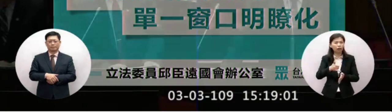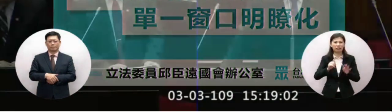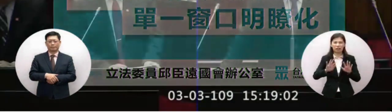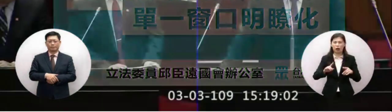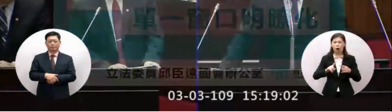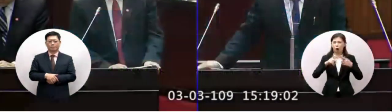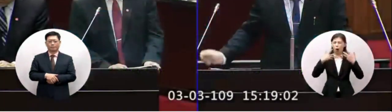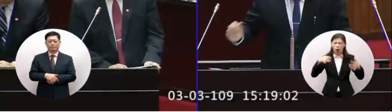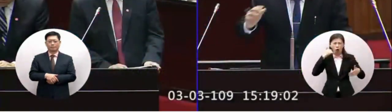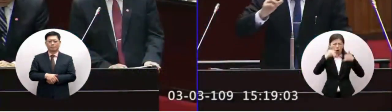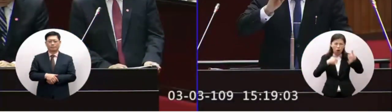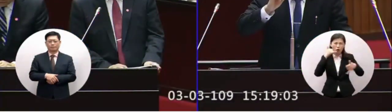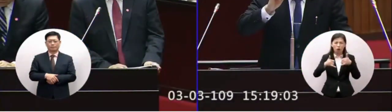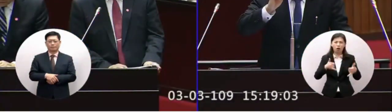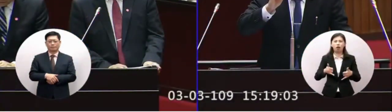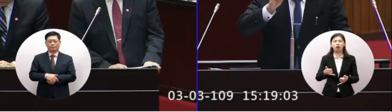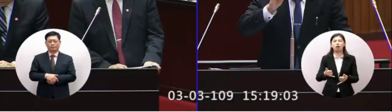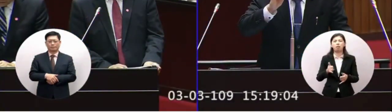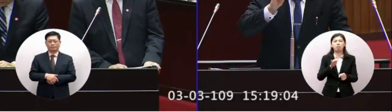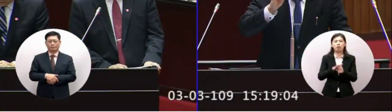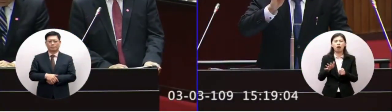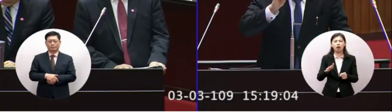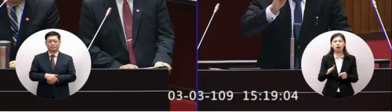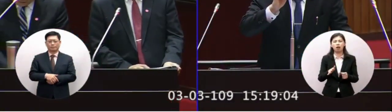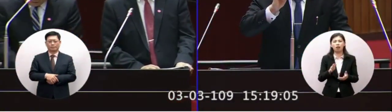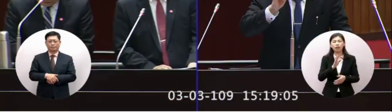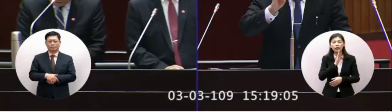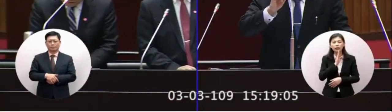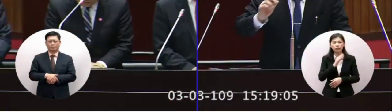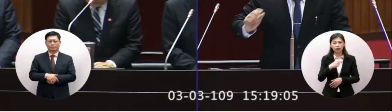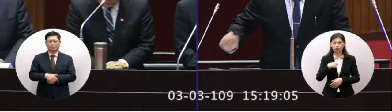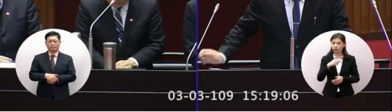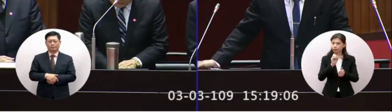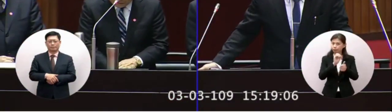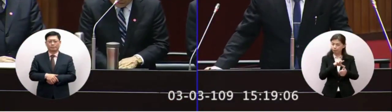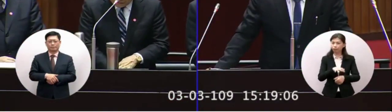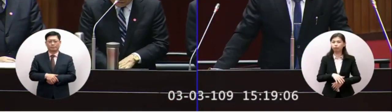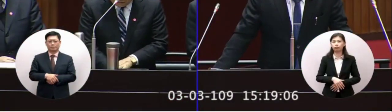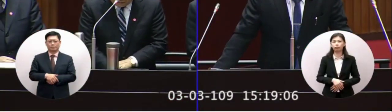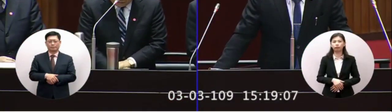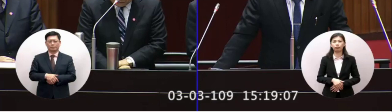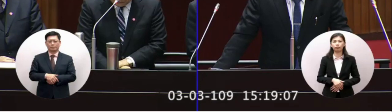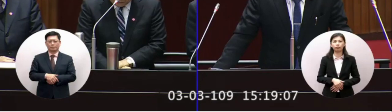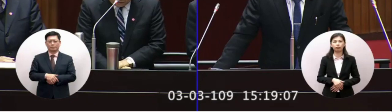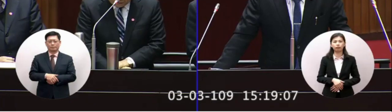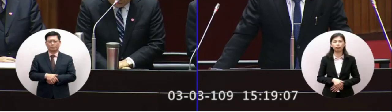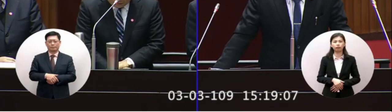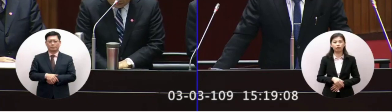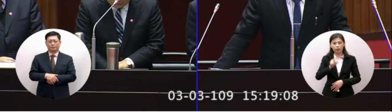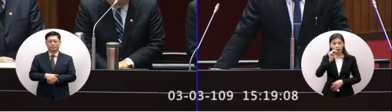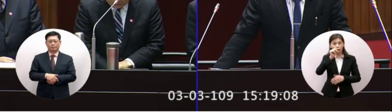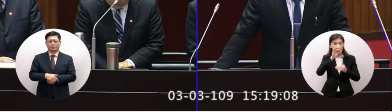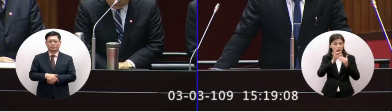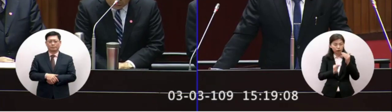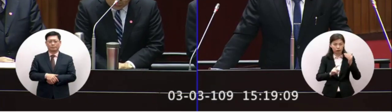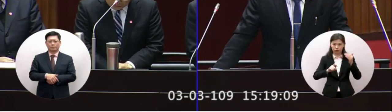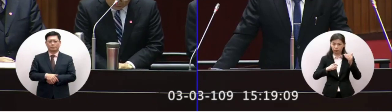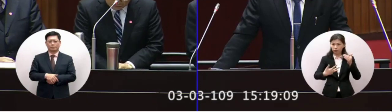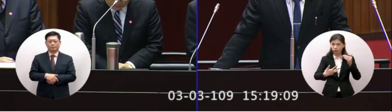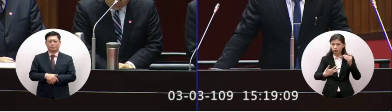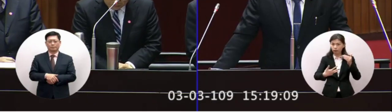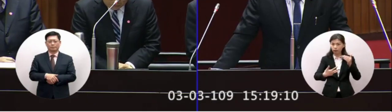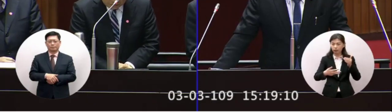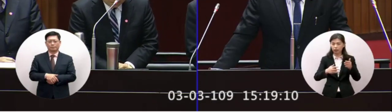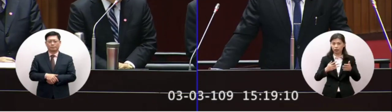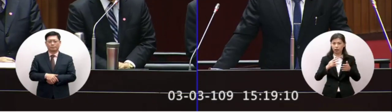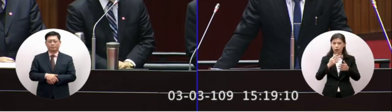的这个很火热，应该都被打爆了。不过我个人是建议就是说包括说在我们的特别条例的第18条设